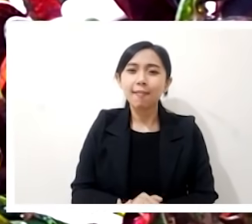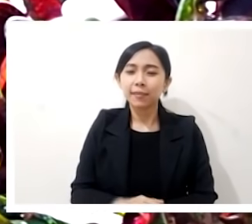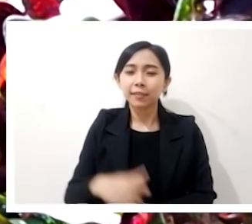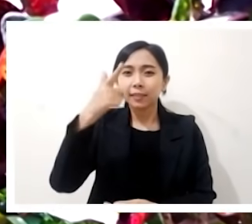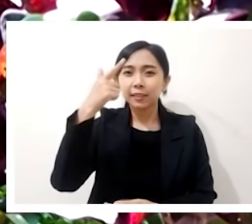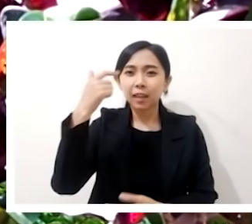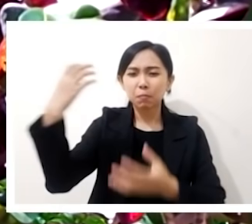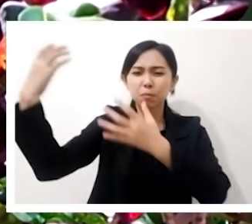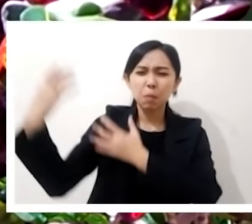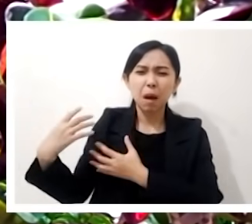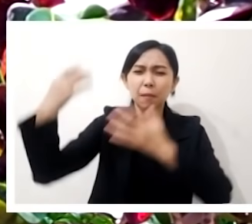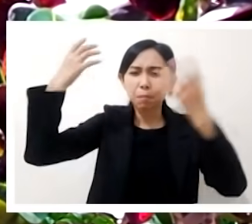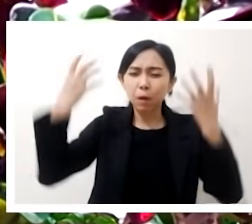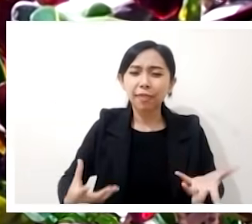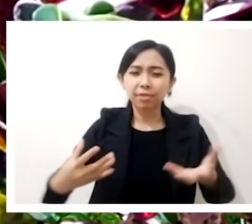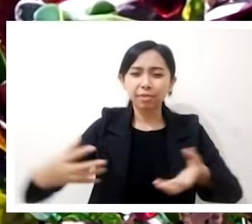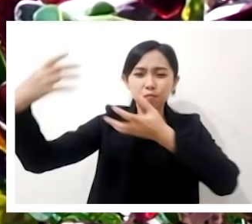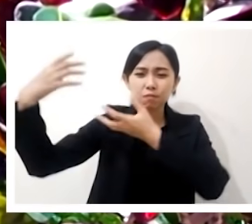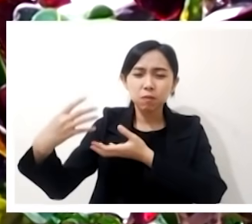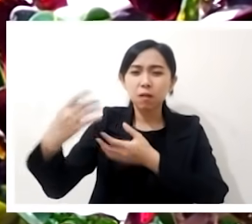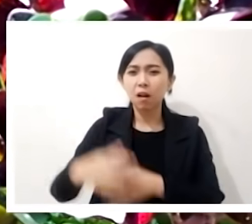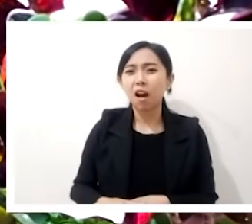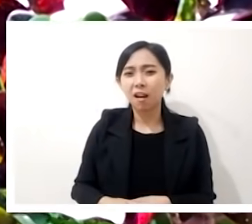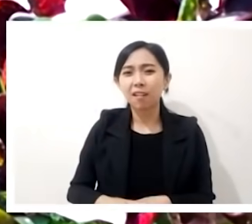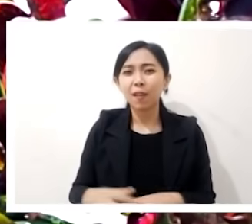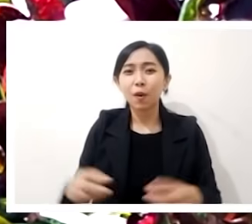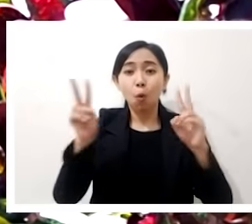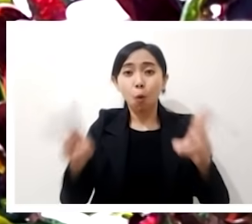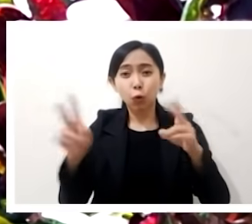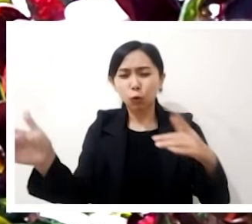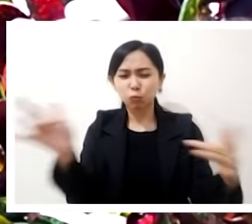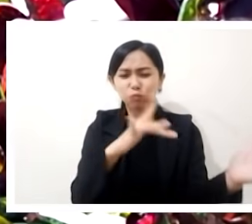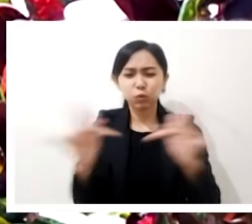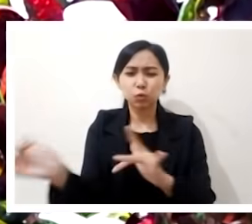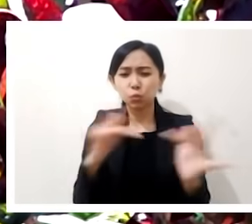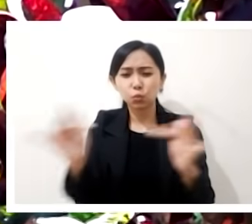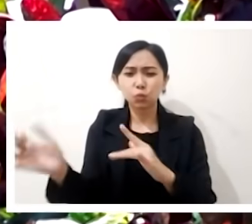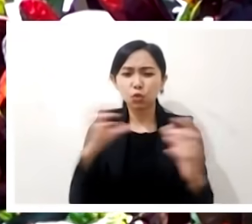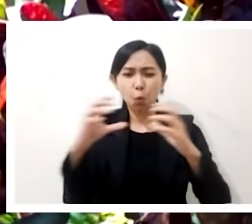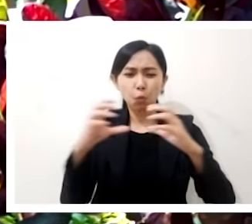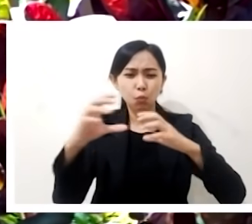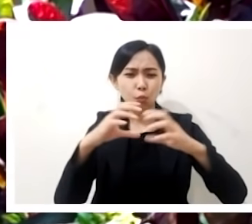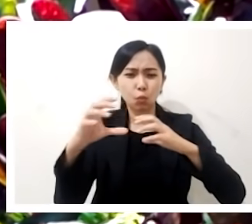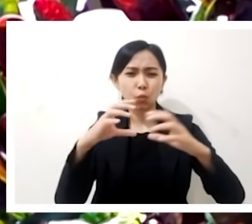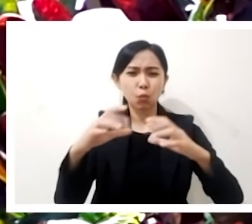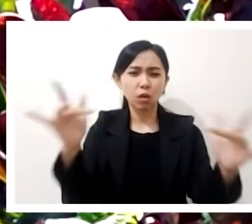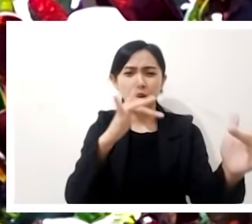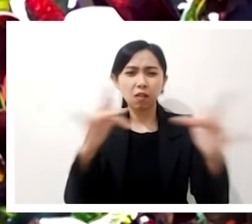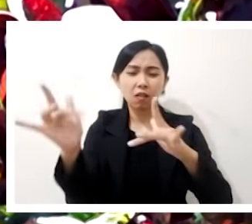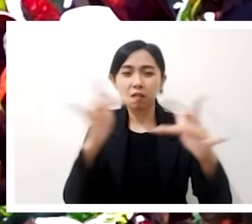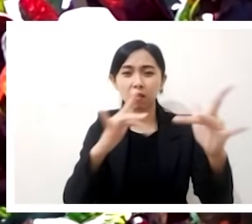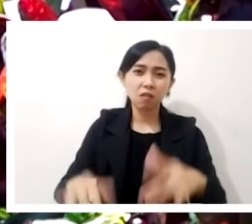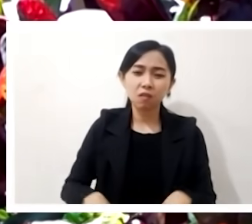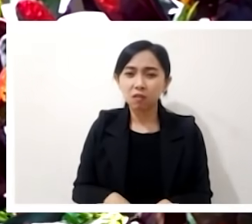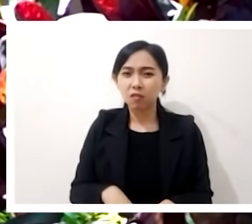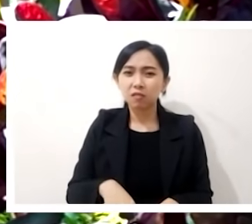hidup terasa begitu berat dan orang saling mempersalahkan atas apa yang terjadi. Itu gara-gara kamu, kenapa tidak dengar